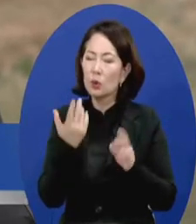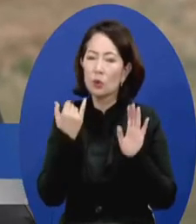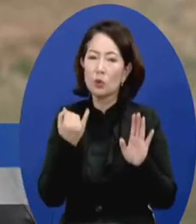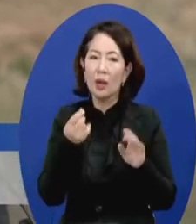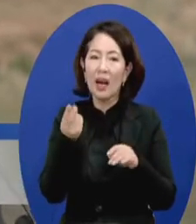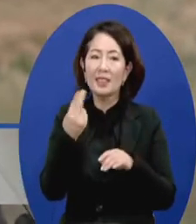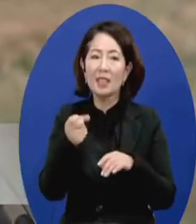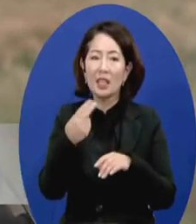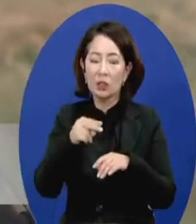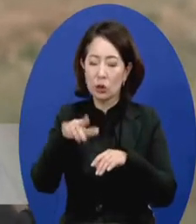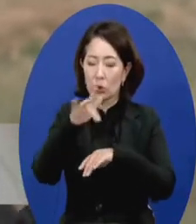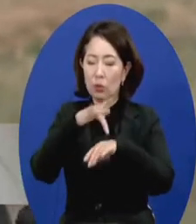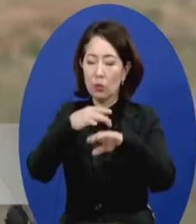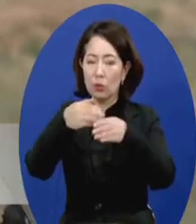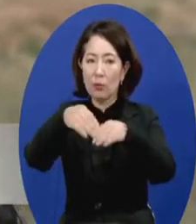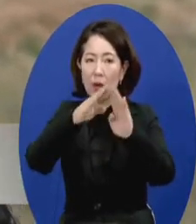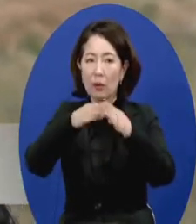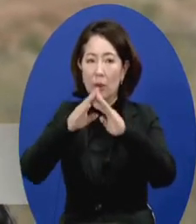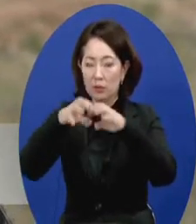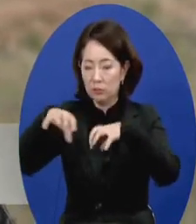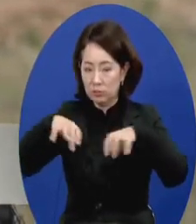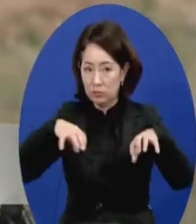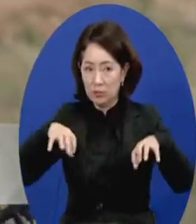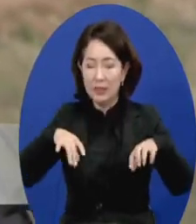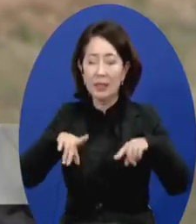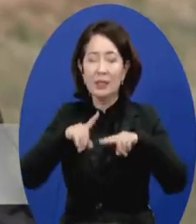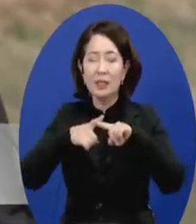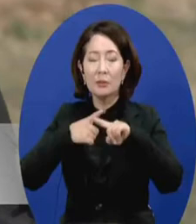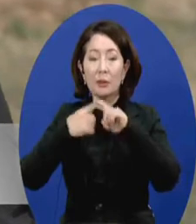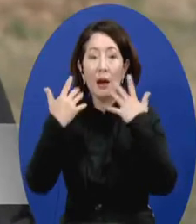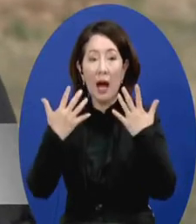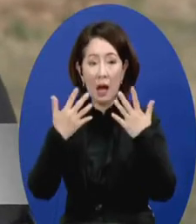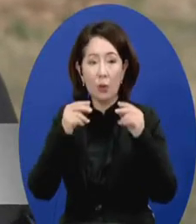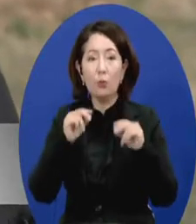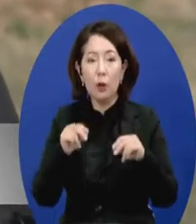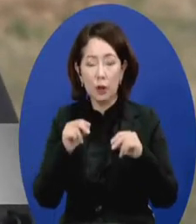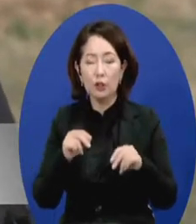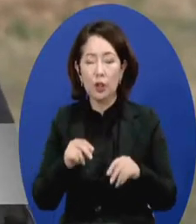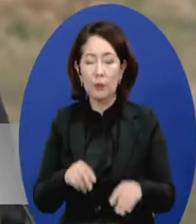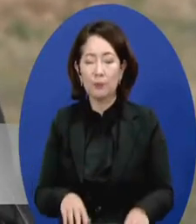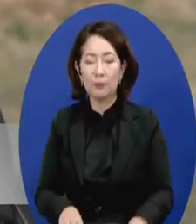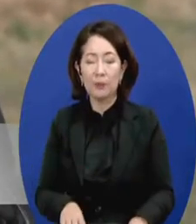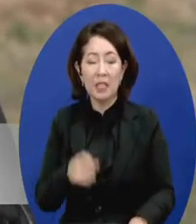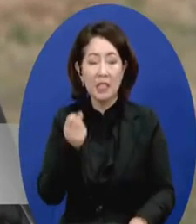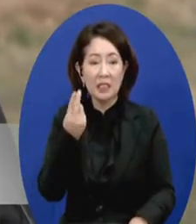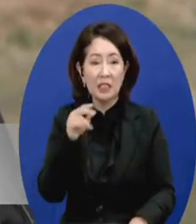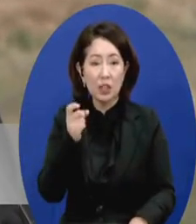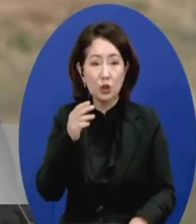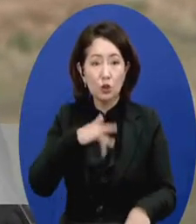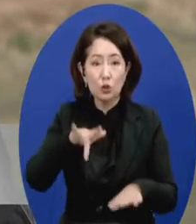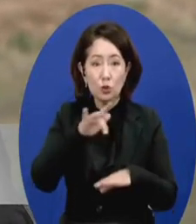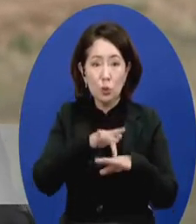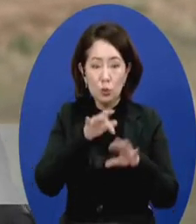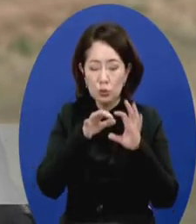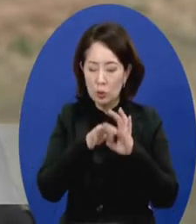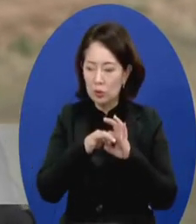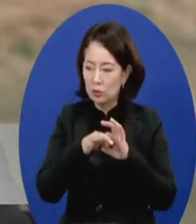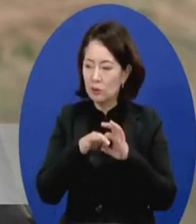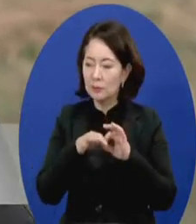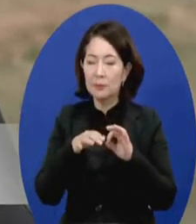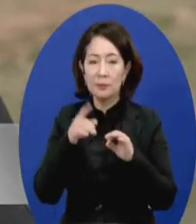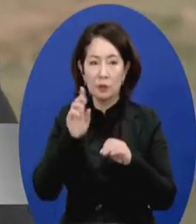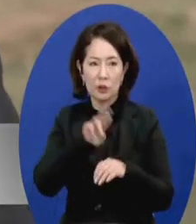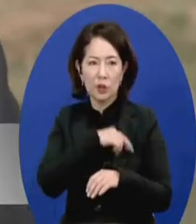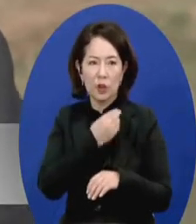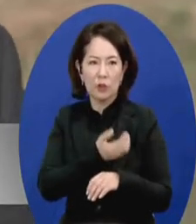6 дэд төвийг одоо байгуулад явж байна. За цаашдаа 10 дэд төв болгоно. За тийм учраас энэ дээр одоо цаашдаа бидний хувьд